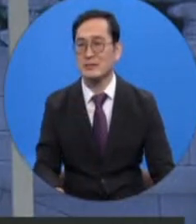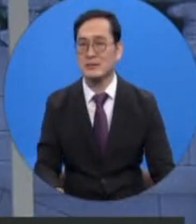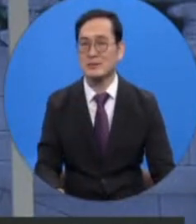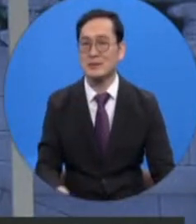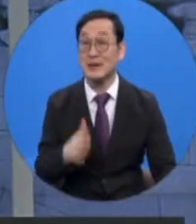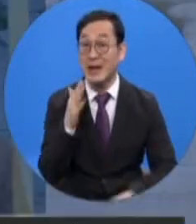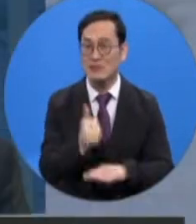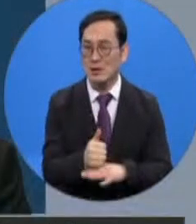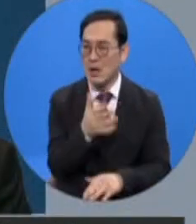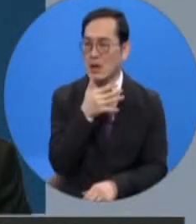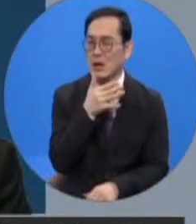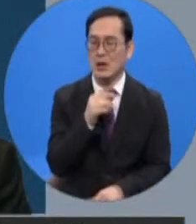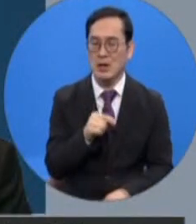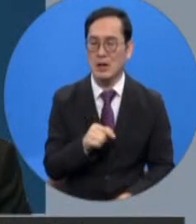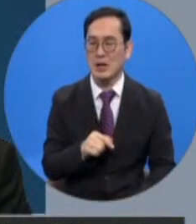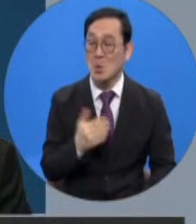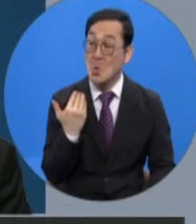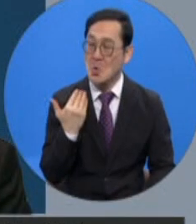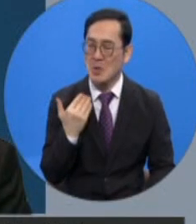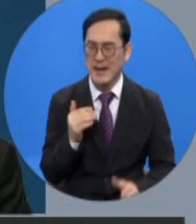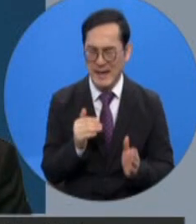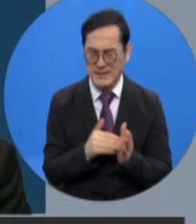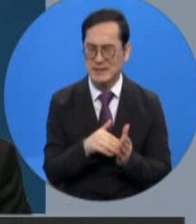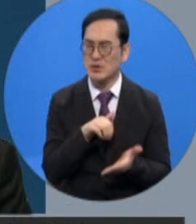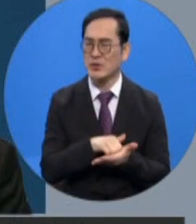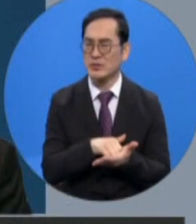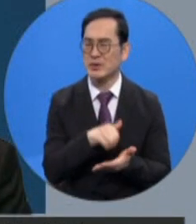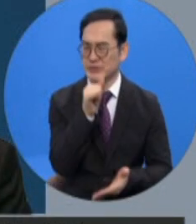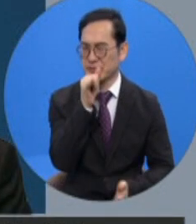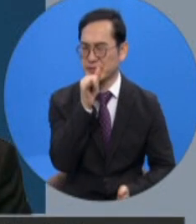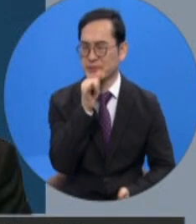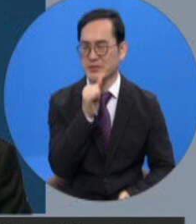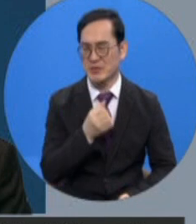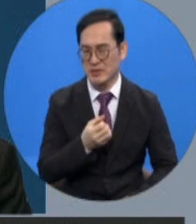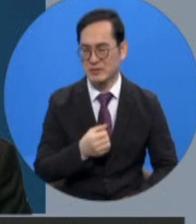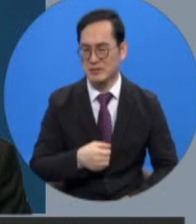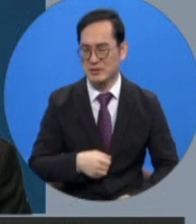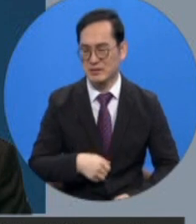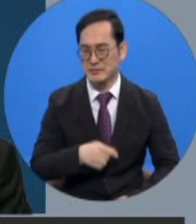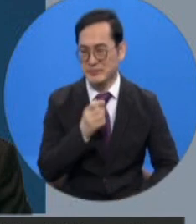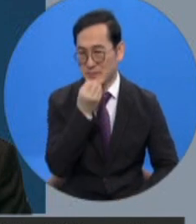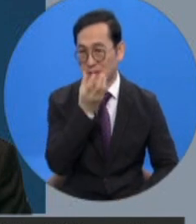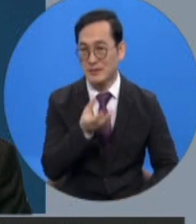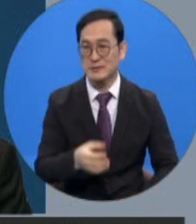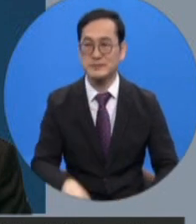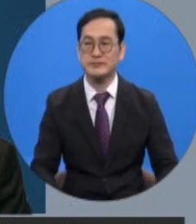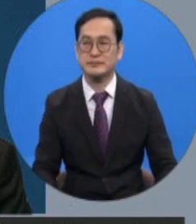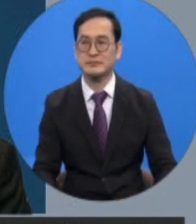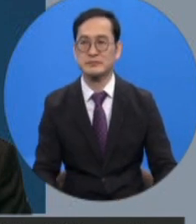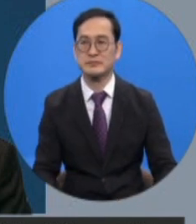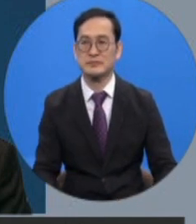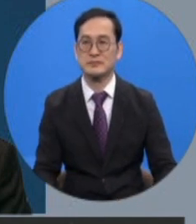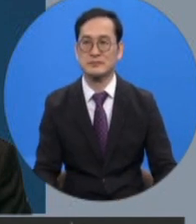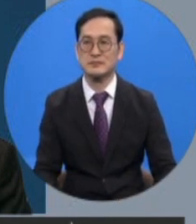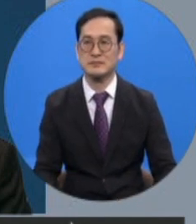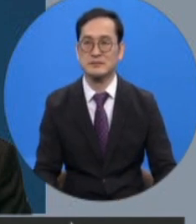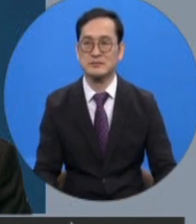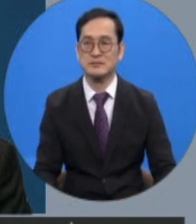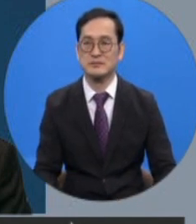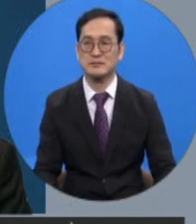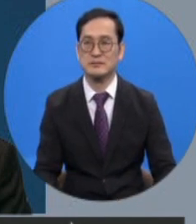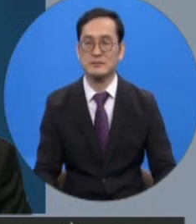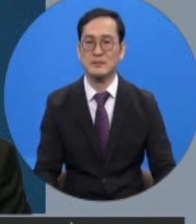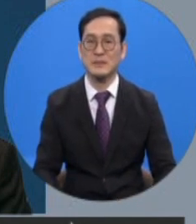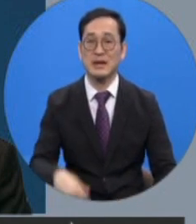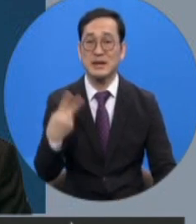뒤집었습니다. 최근까지 있었다는 겁니다. 잃은 돈이 경제력에 비해 제법 큰 돈이라